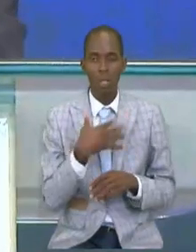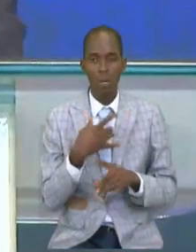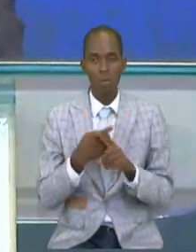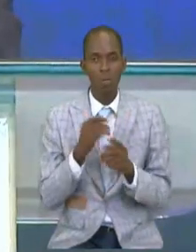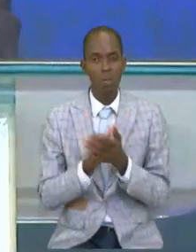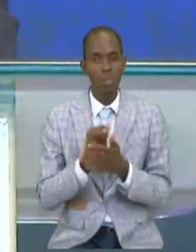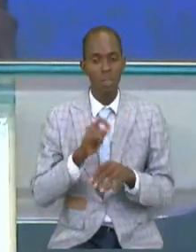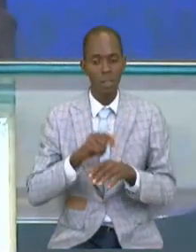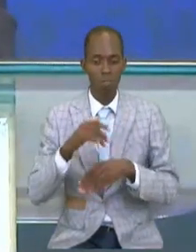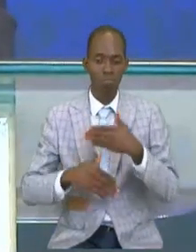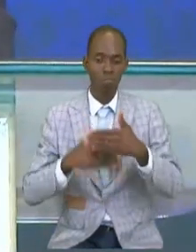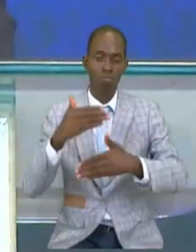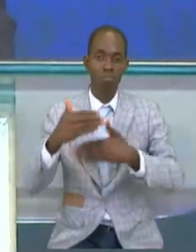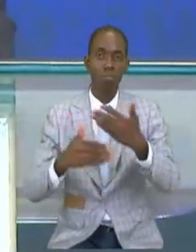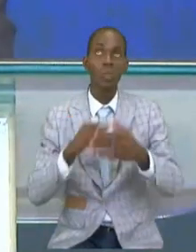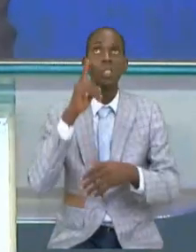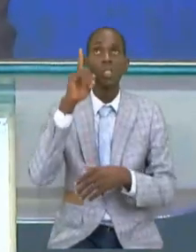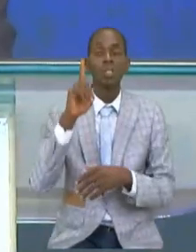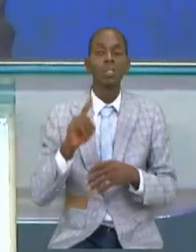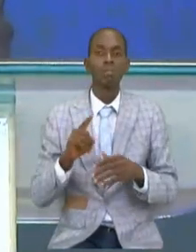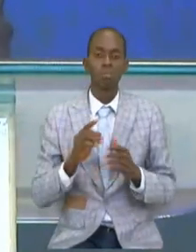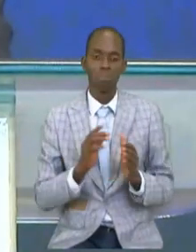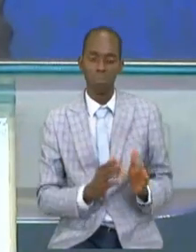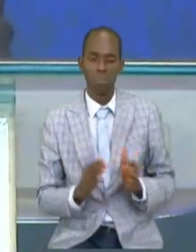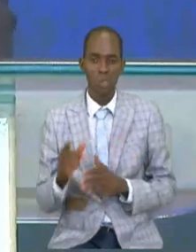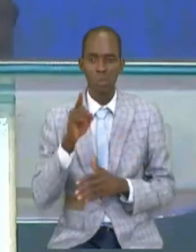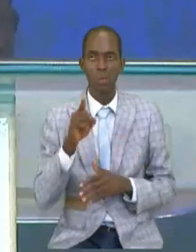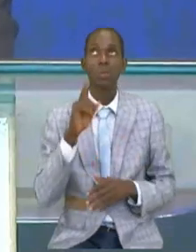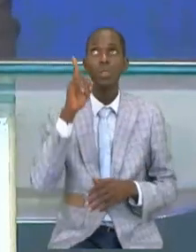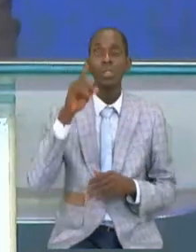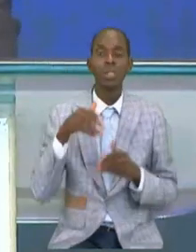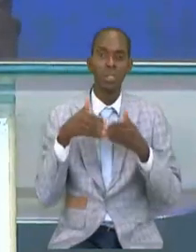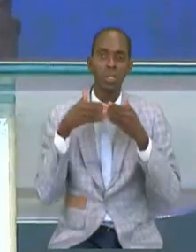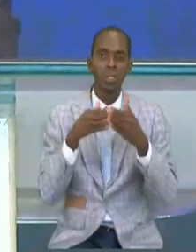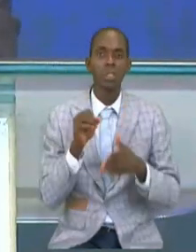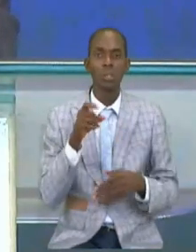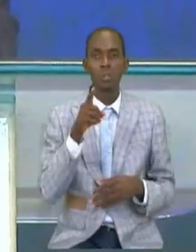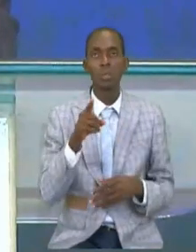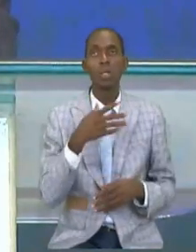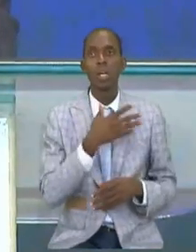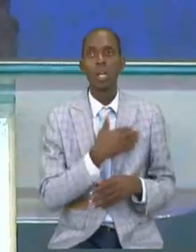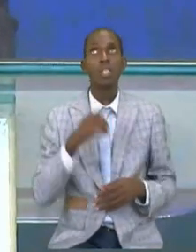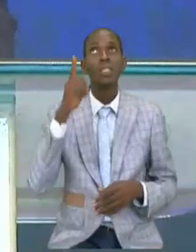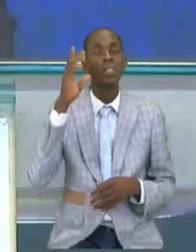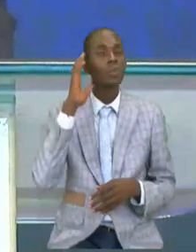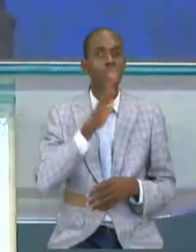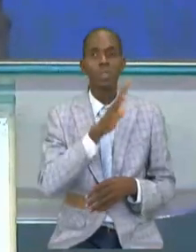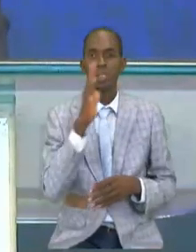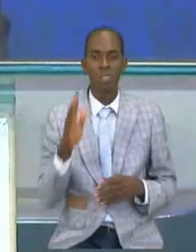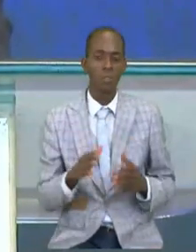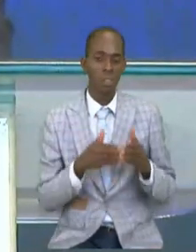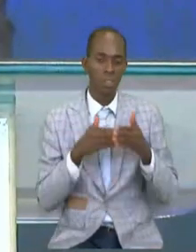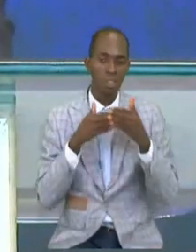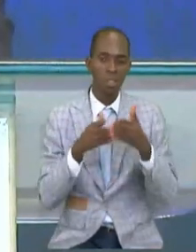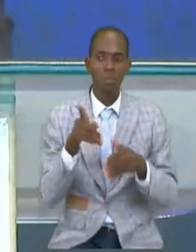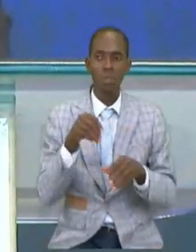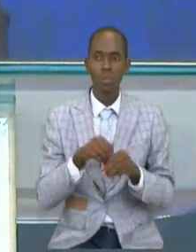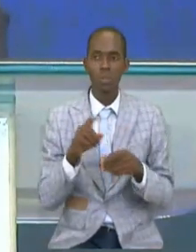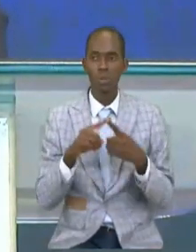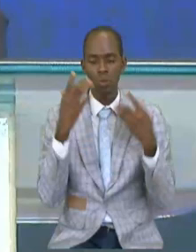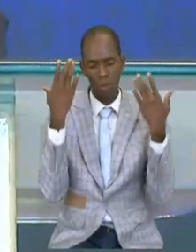lors, il vous guide, il vous dirige. Il ne va jamais vous conduire dans